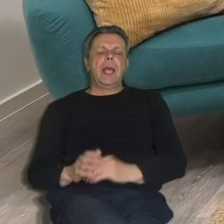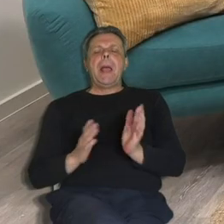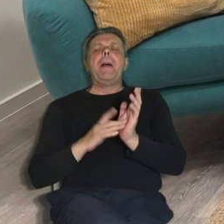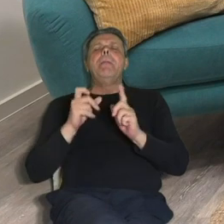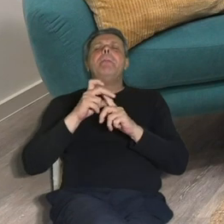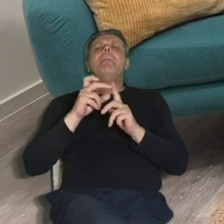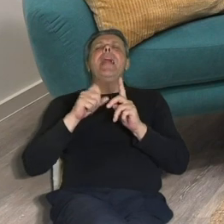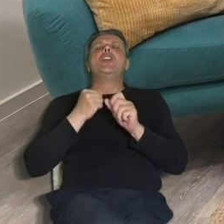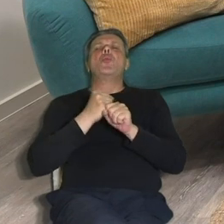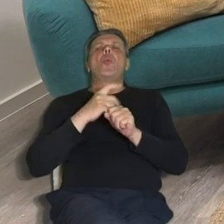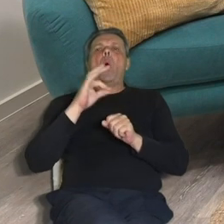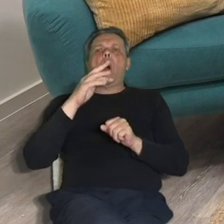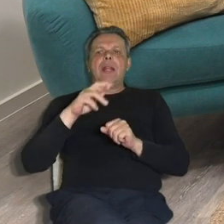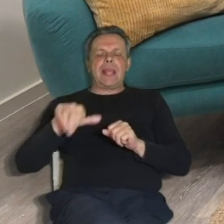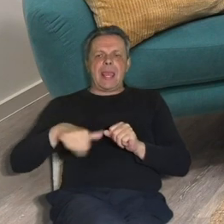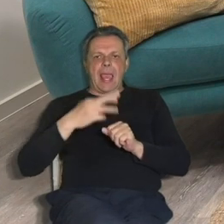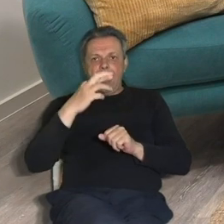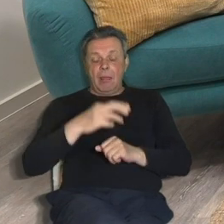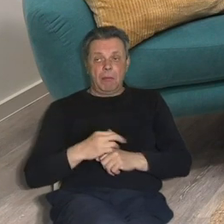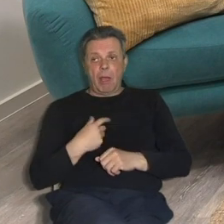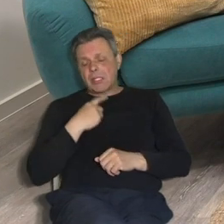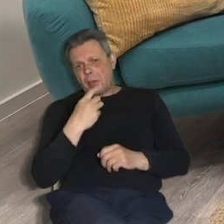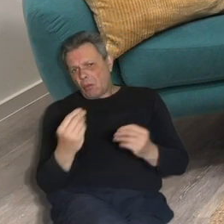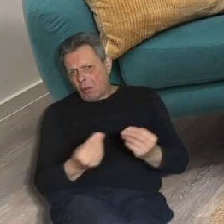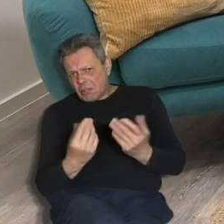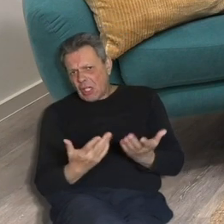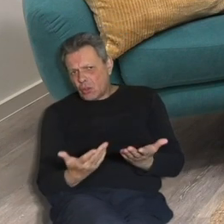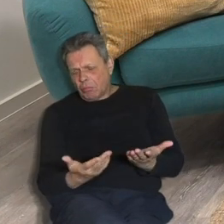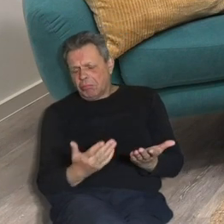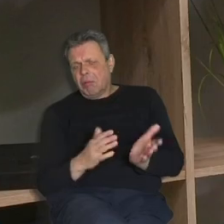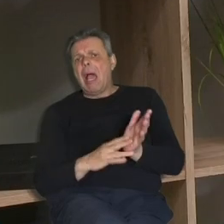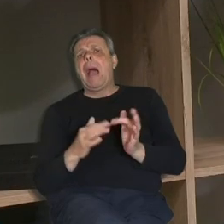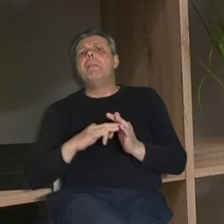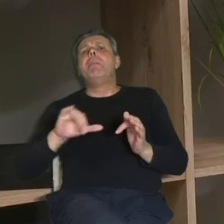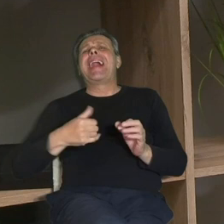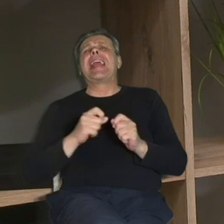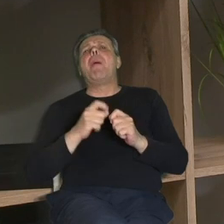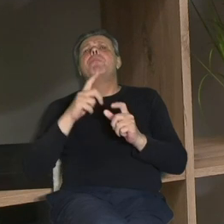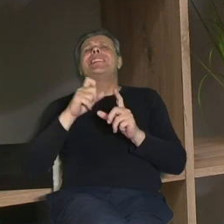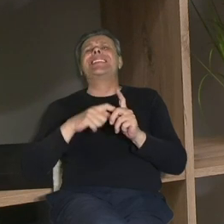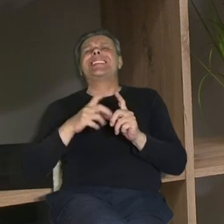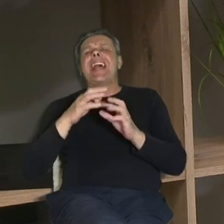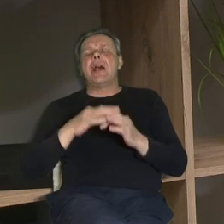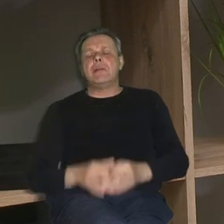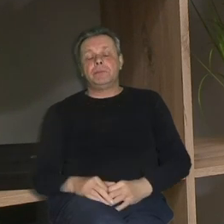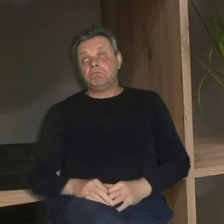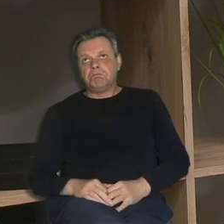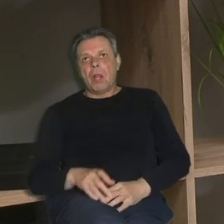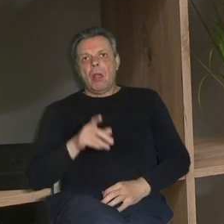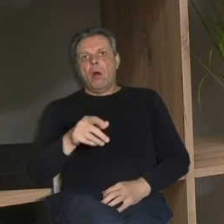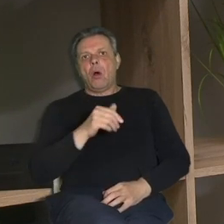Međugorje, a onda sam je rekao, a zašto ne ide u Mariju Bistricu? Njoj upravo